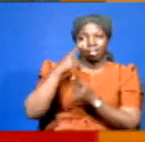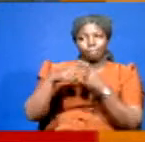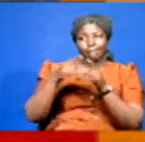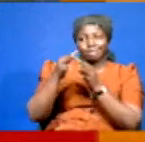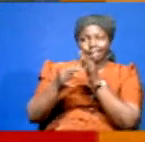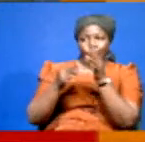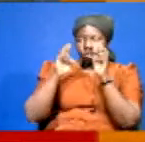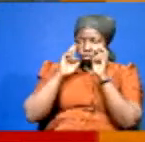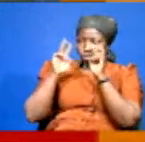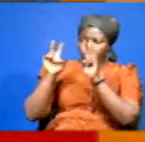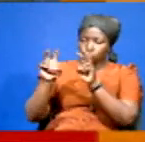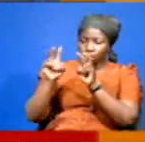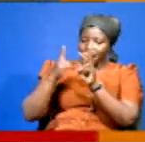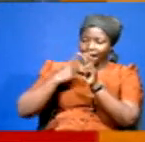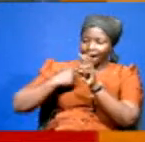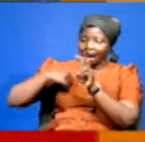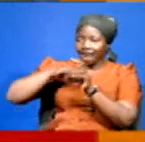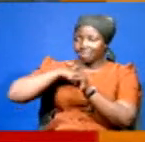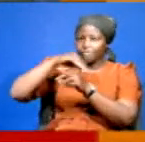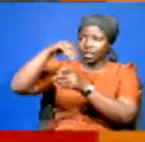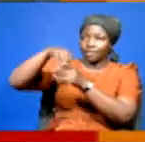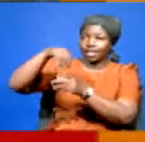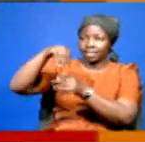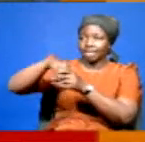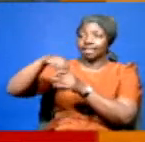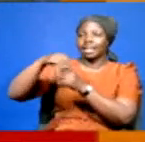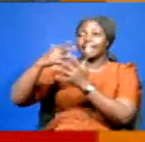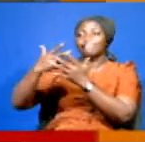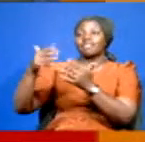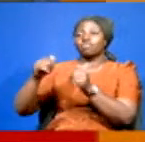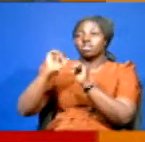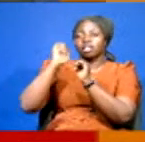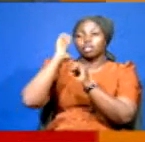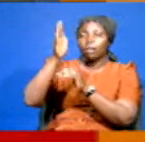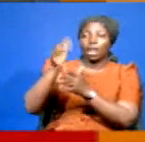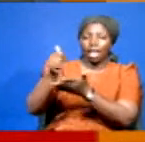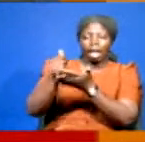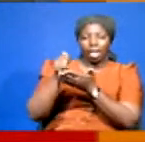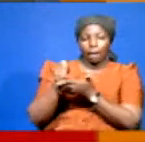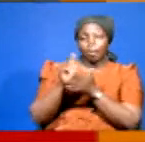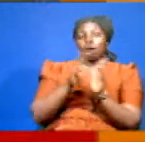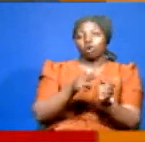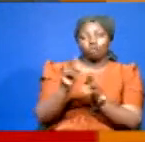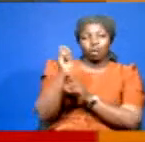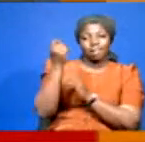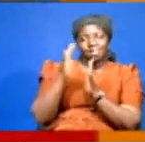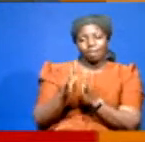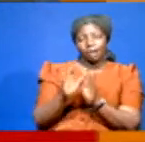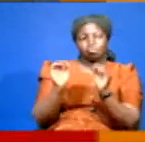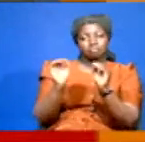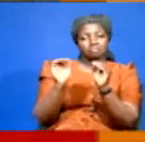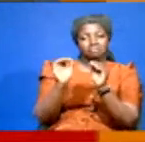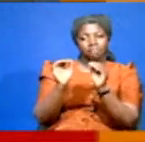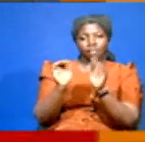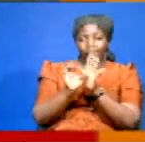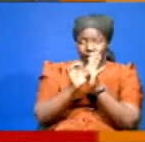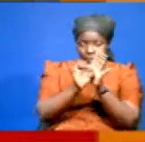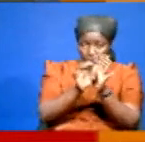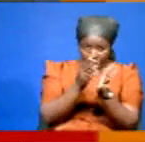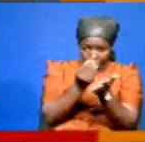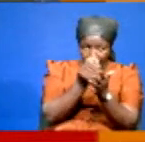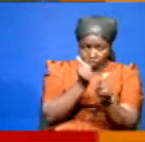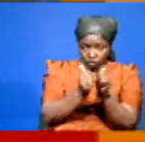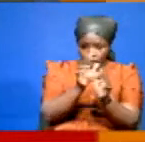tumewekeza pesa zetu katika vitu ambavyo kwa saa hii havitasaidia Mkenya wa kawaida. Kwa mfano pesa ambazo tulitumia